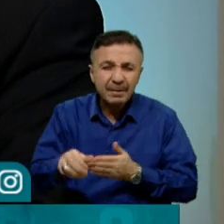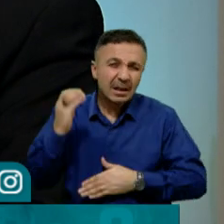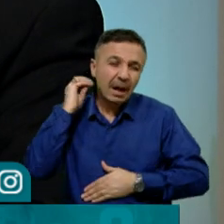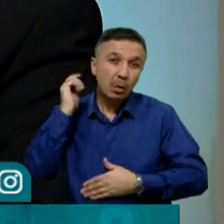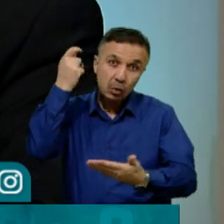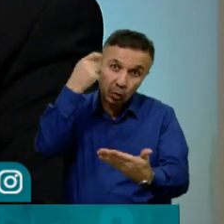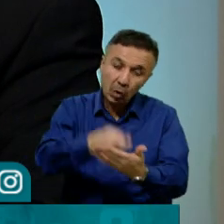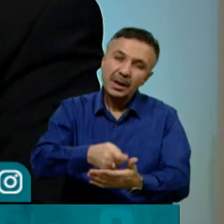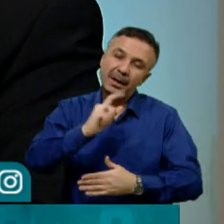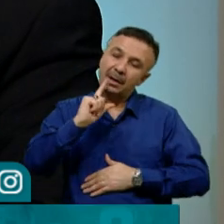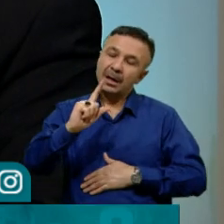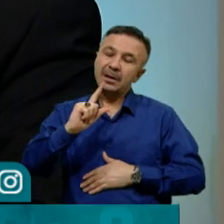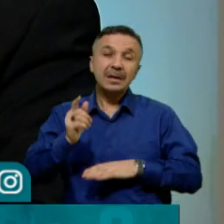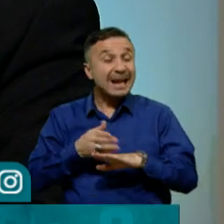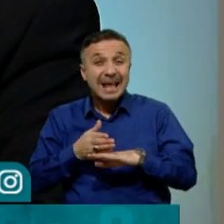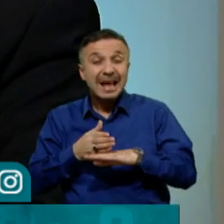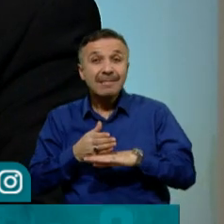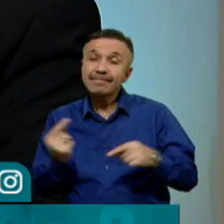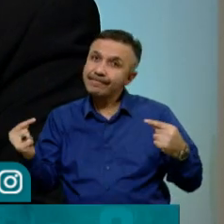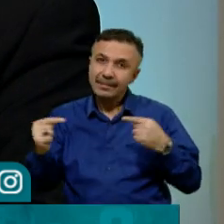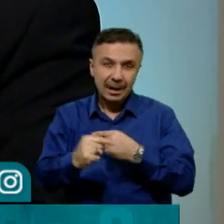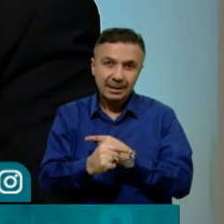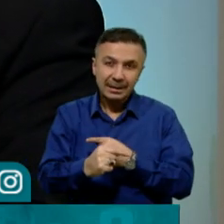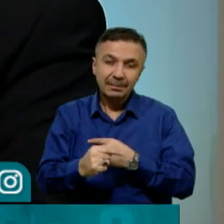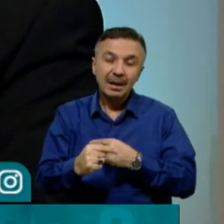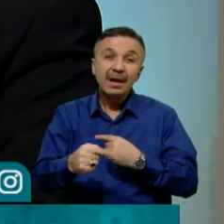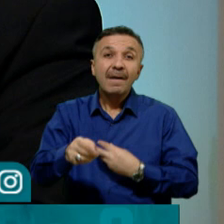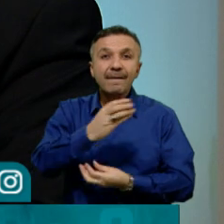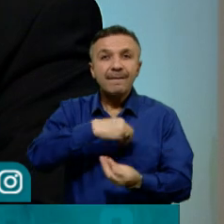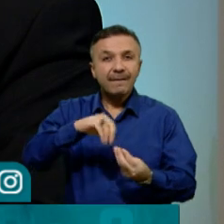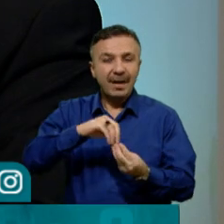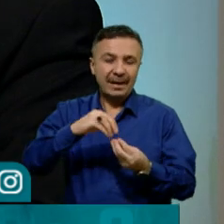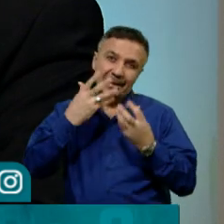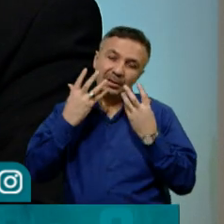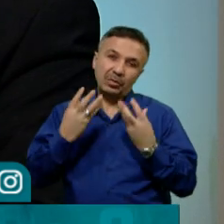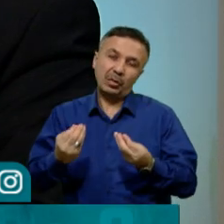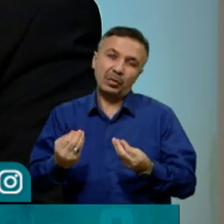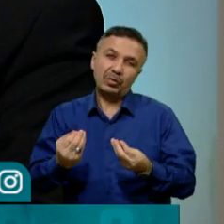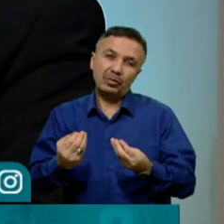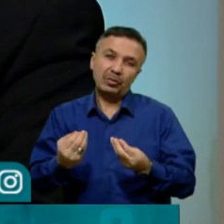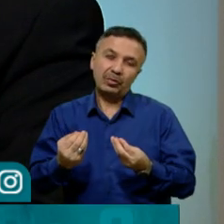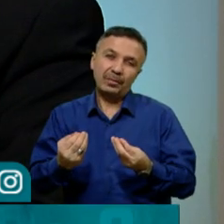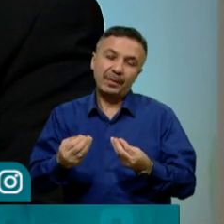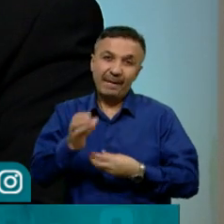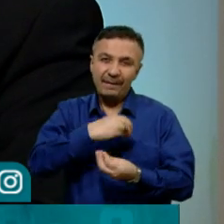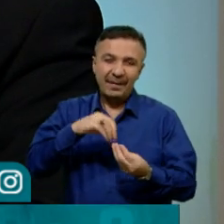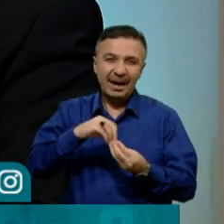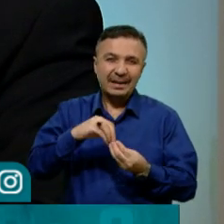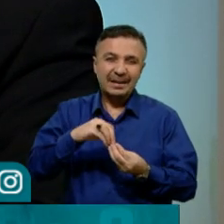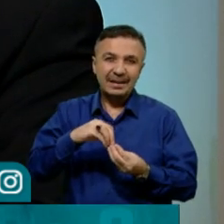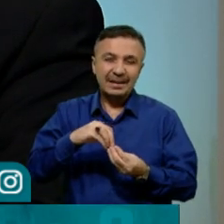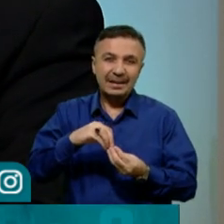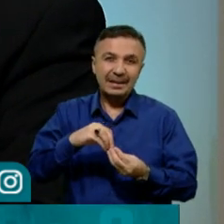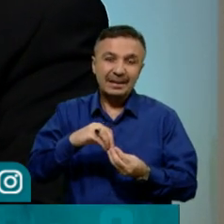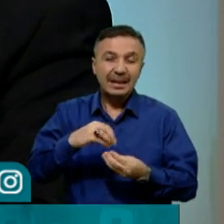yapmak gerekir neden Aksi takdirde faize düşer ve faiz ödememiz lazım gelir